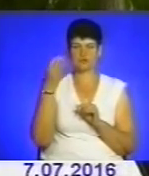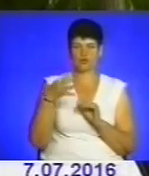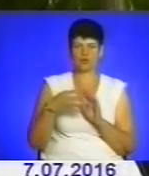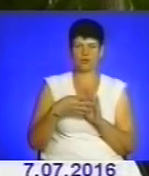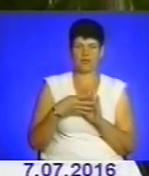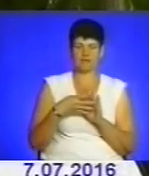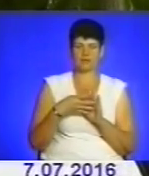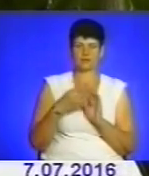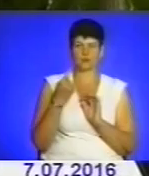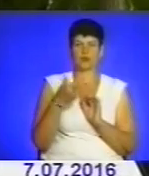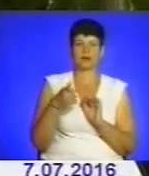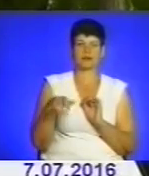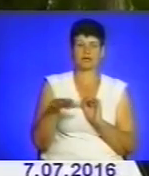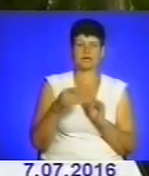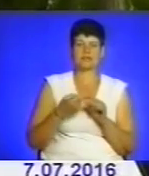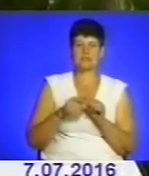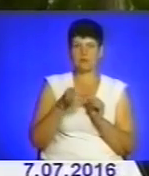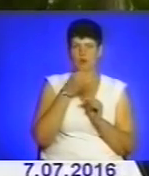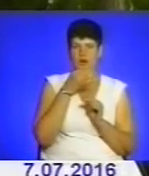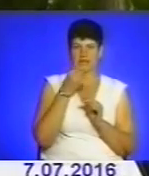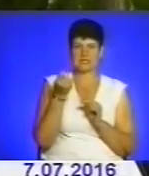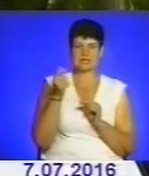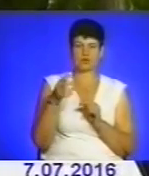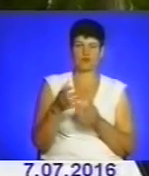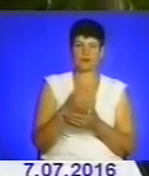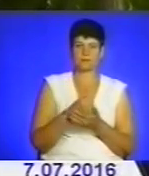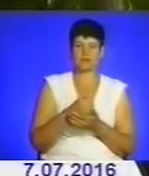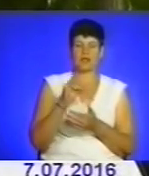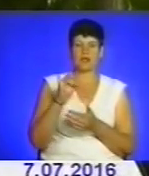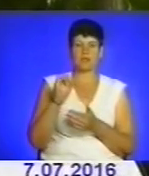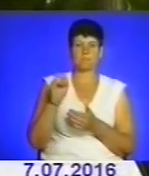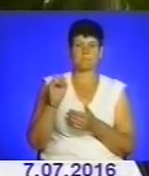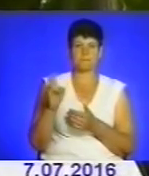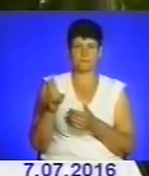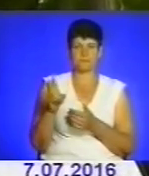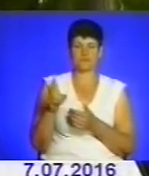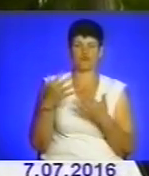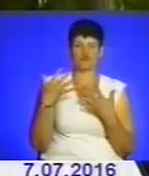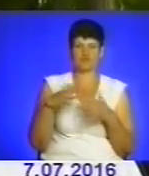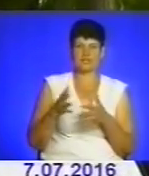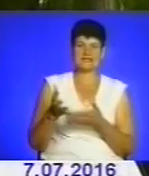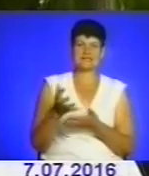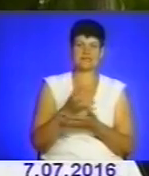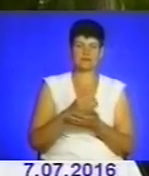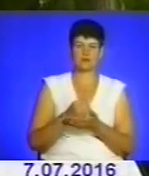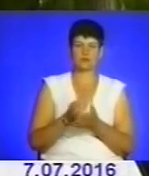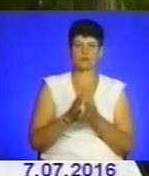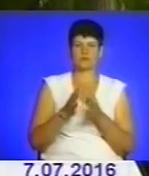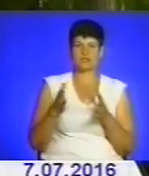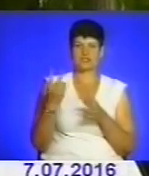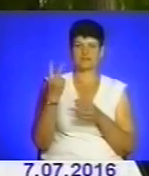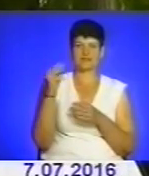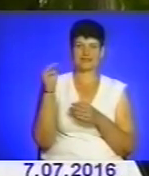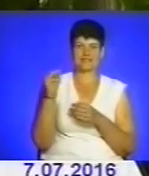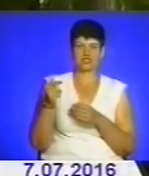з гектара. Це по ранніх зернових. По ріпаку слід відмітити, що вже зібрано понад 2 тисячі